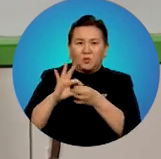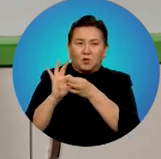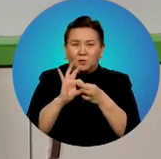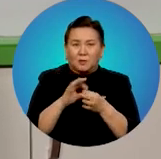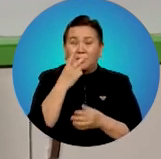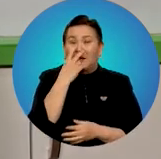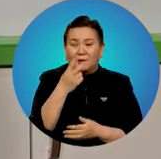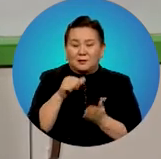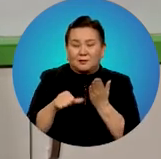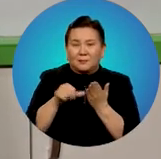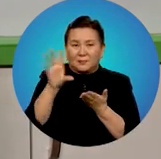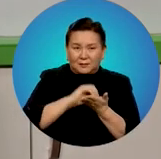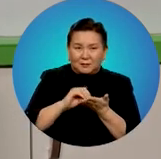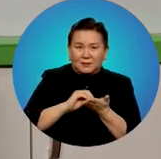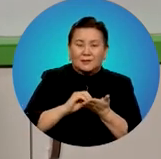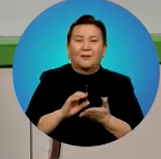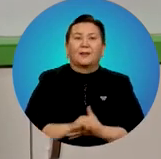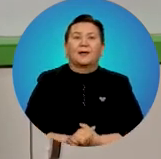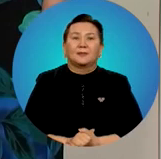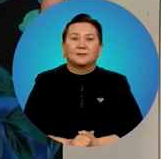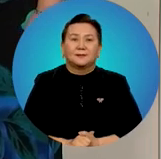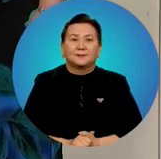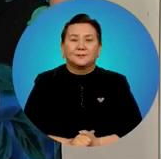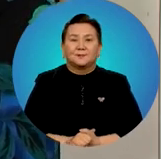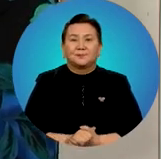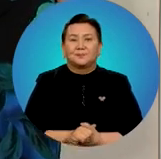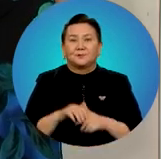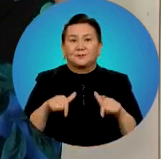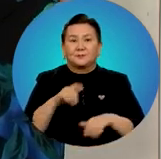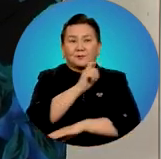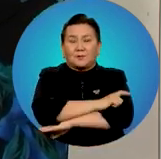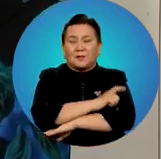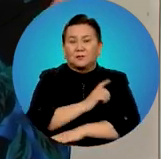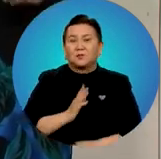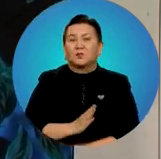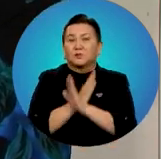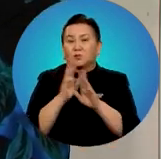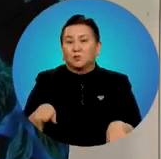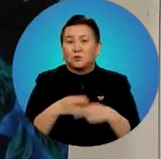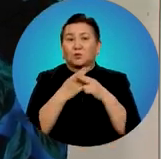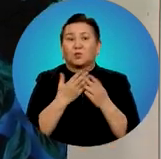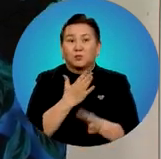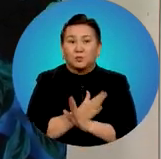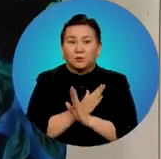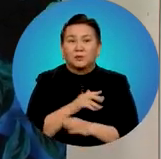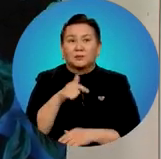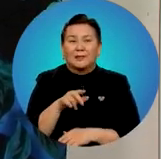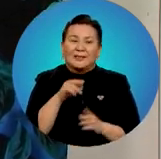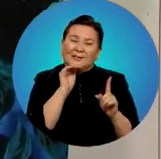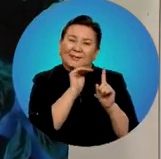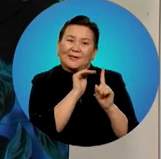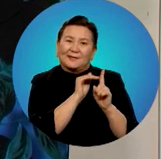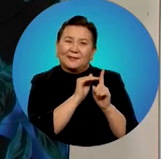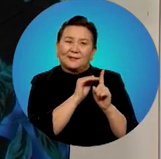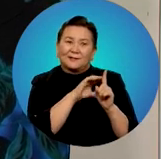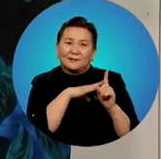та бүхэн тэмдэглэж аваарай. За ингээд хичээлээ төгсгөлтөнд өгнө хүүхдүүдээ. Тэгэхээр эсэнд ятган итгүүлэх гэдэг